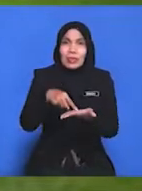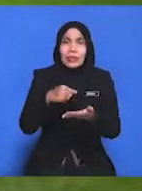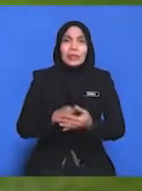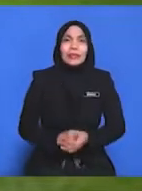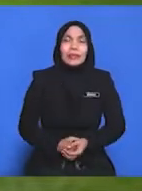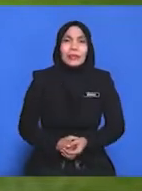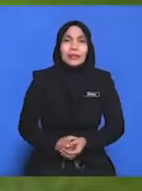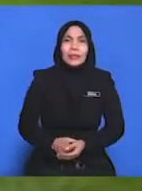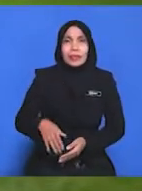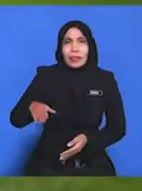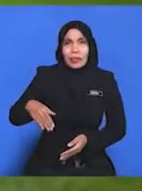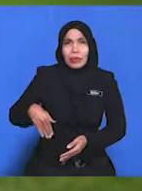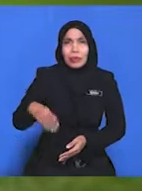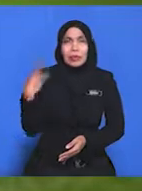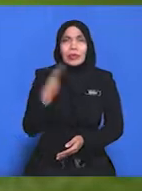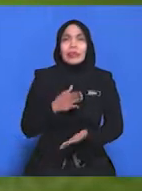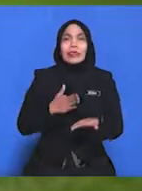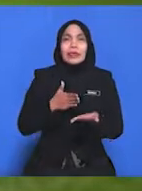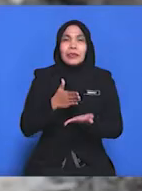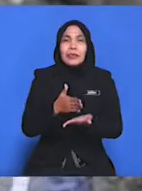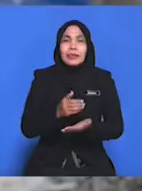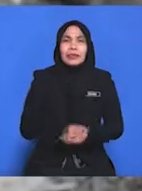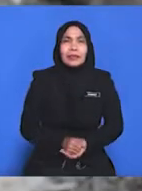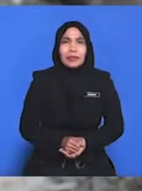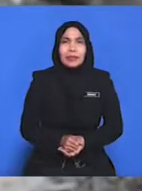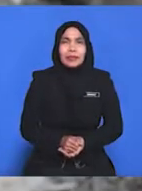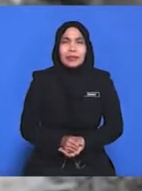Sebelum kita teruskan, mari kita lihat fakta ini.